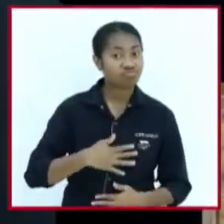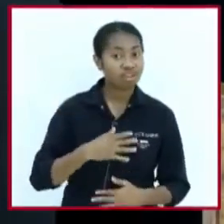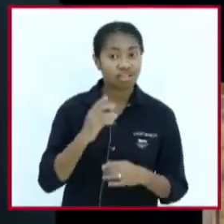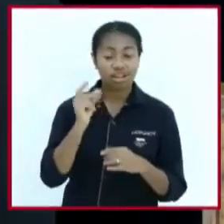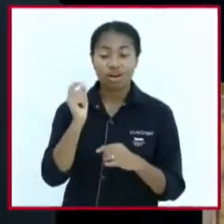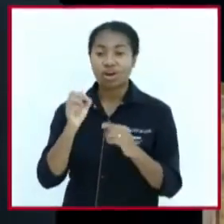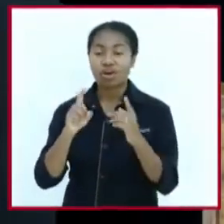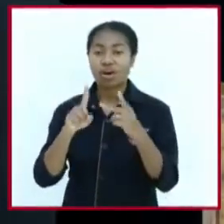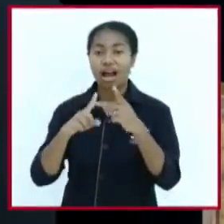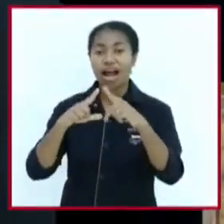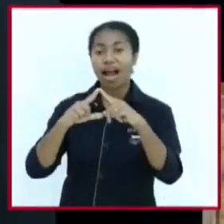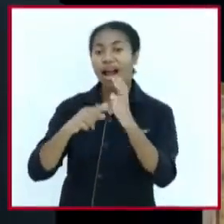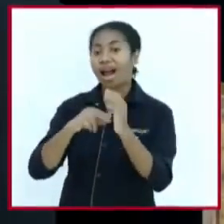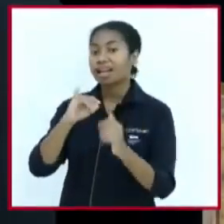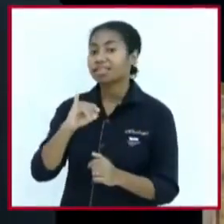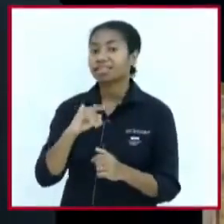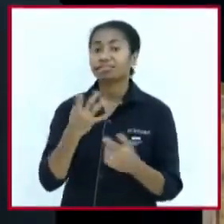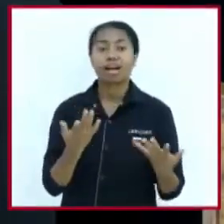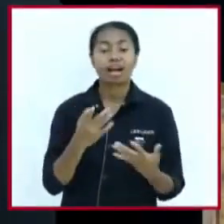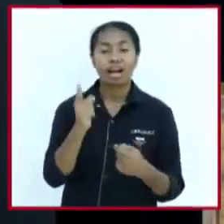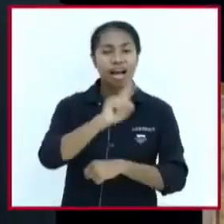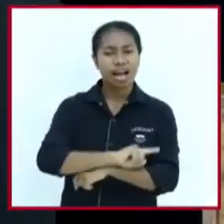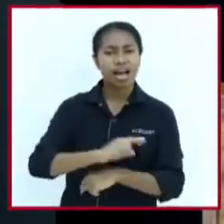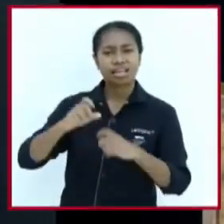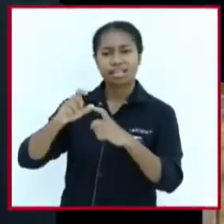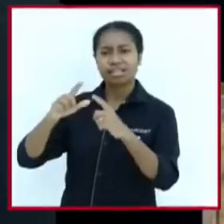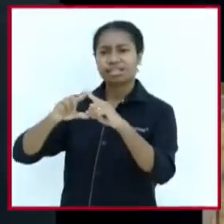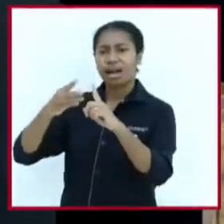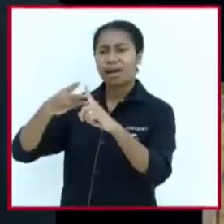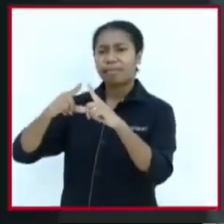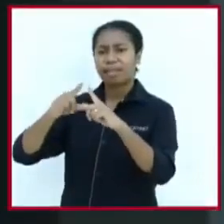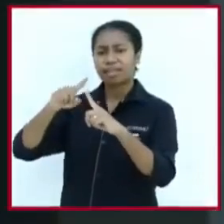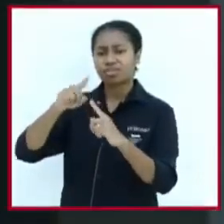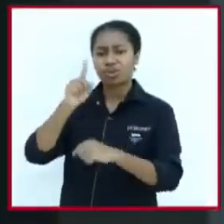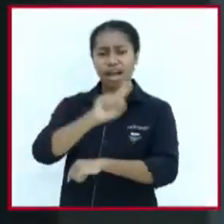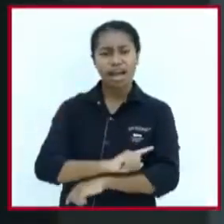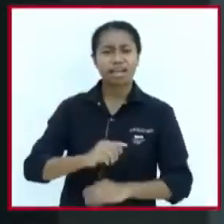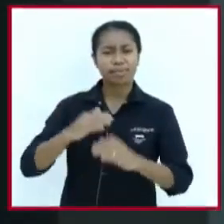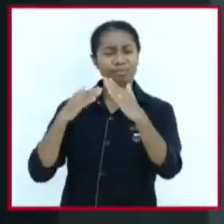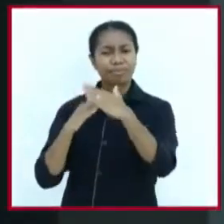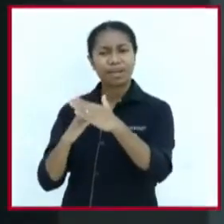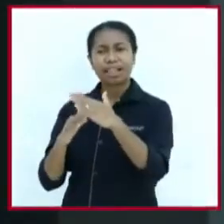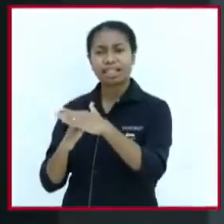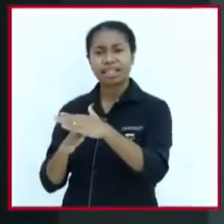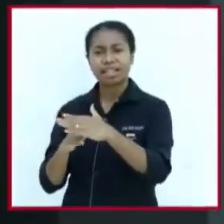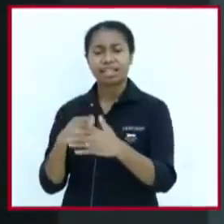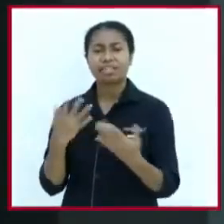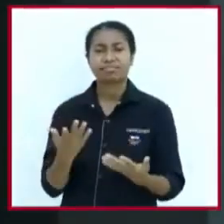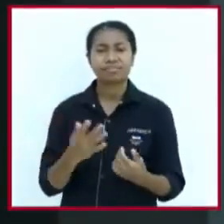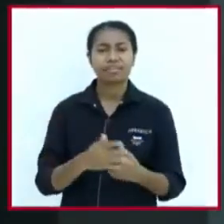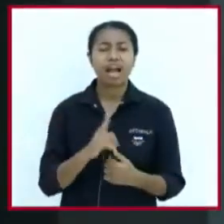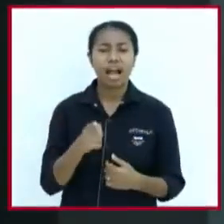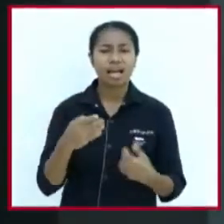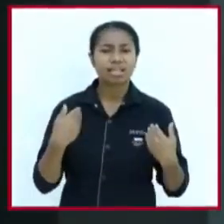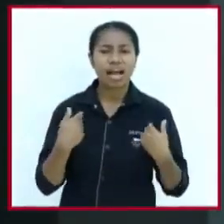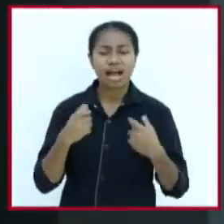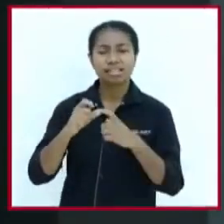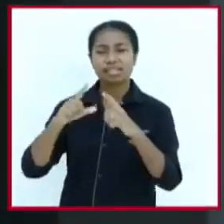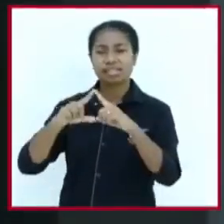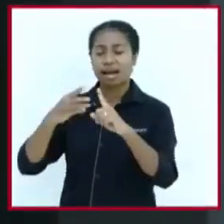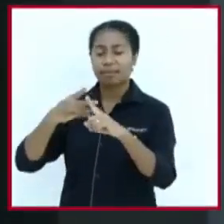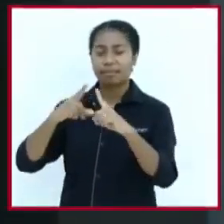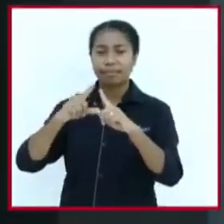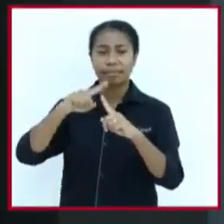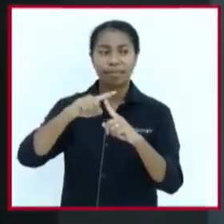artinya berhenti ya matahari Sambutlah hari perhentian maka ada satu hari sabat lain ada satu